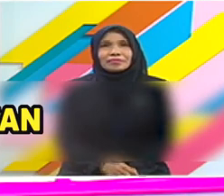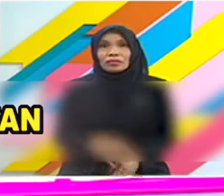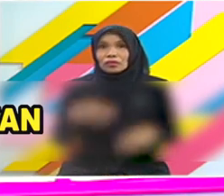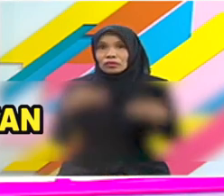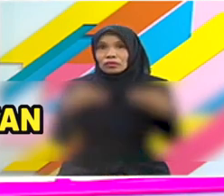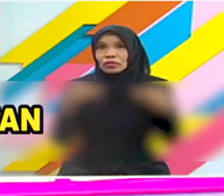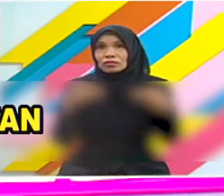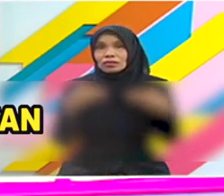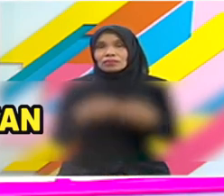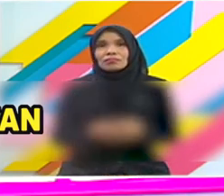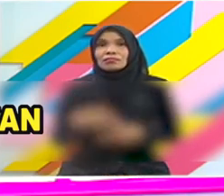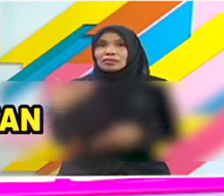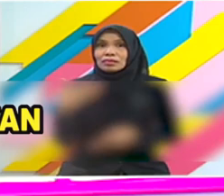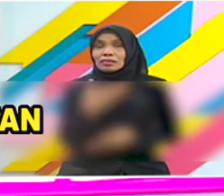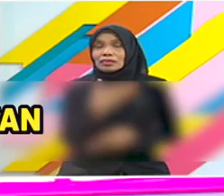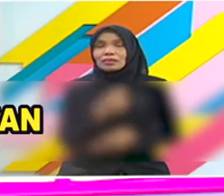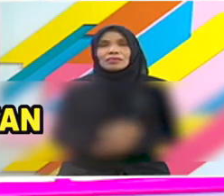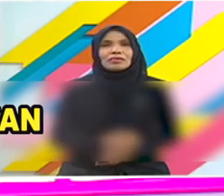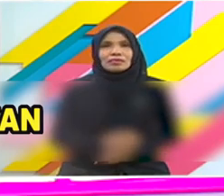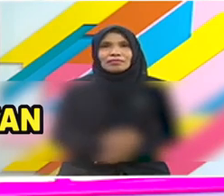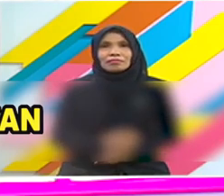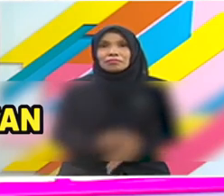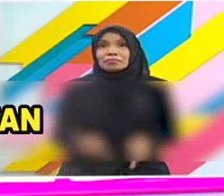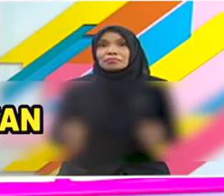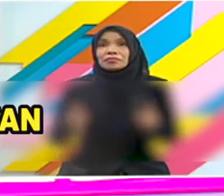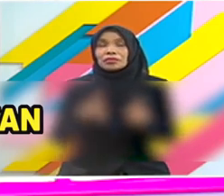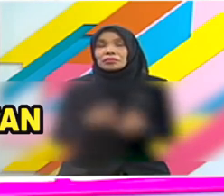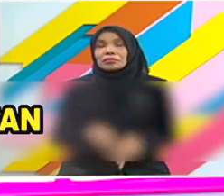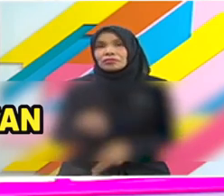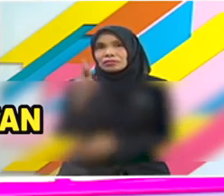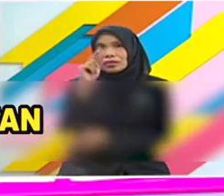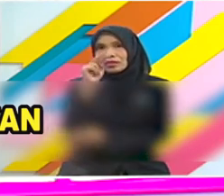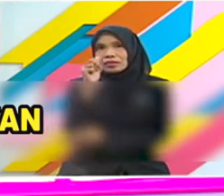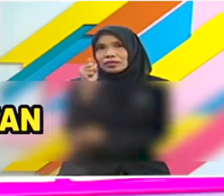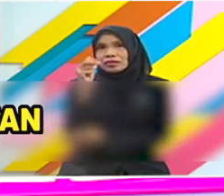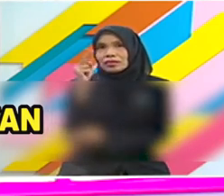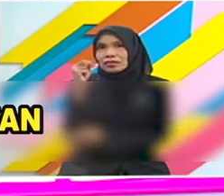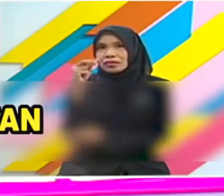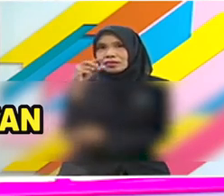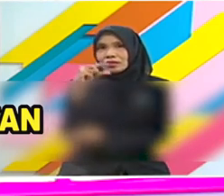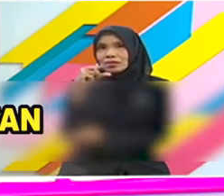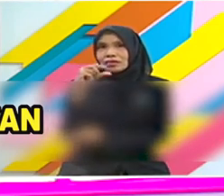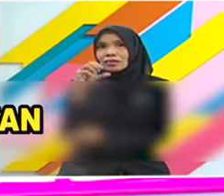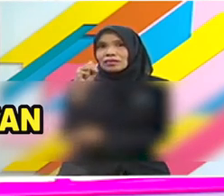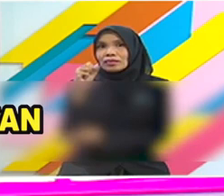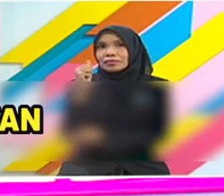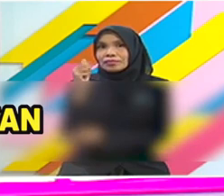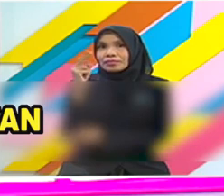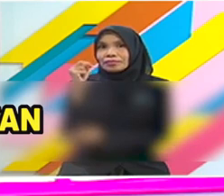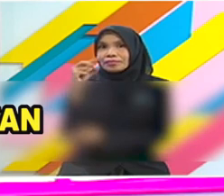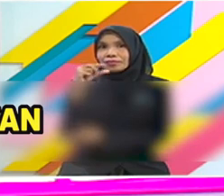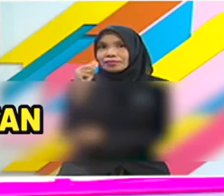memerlukan rangsangan bunyi, iaitu organ deri telinga yang kita gunakan untuk